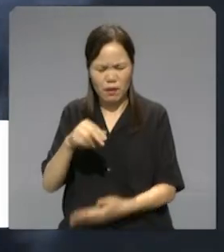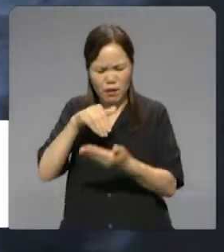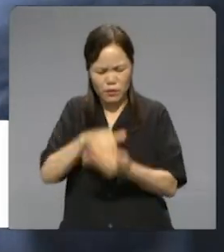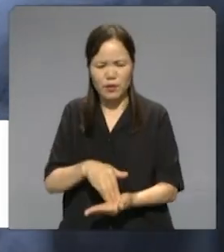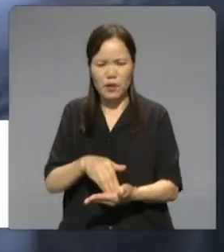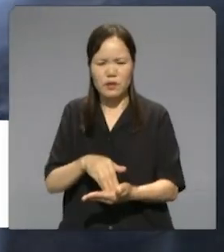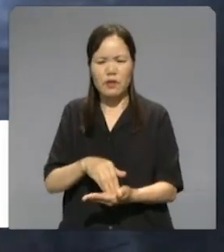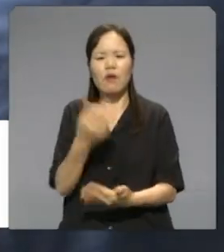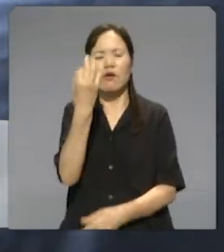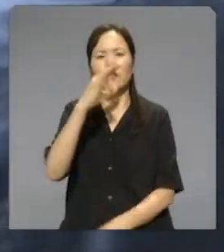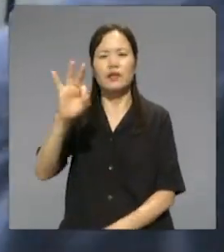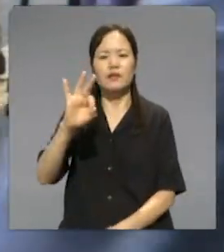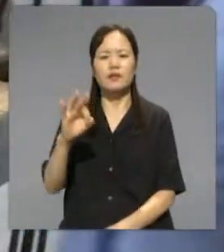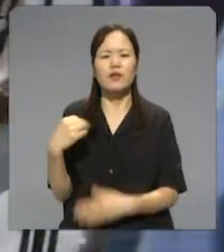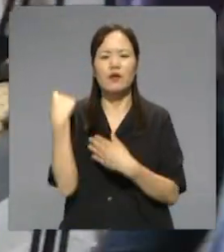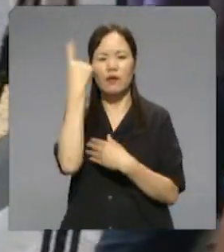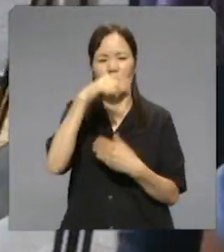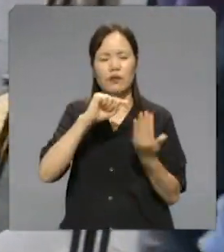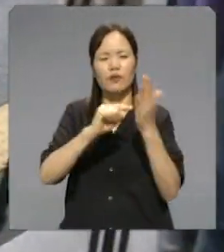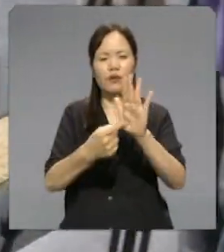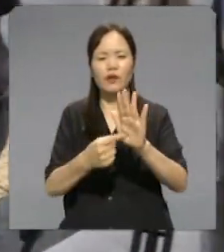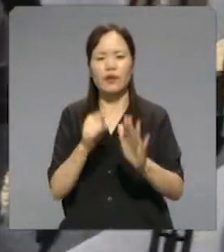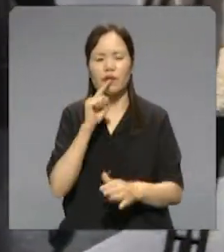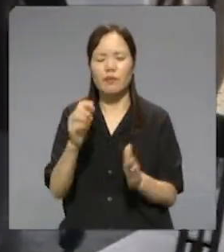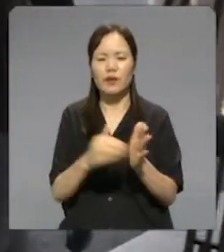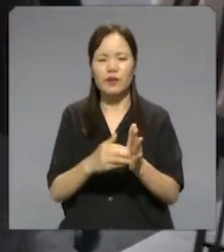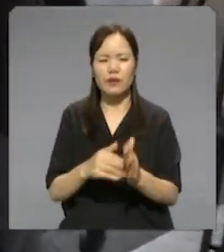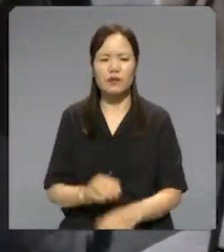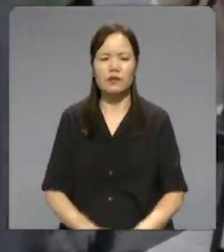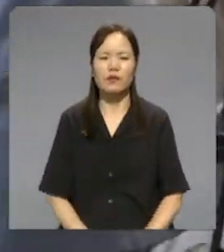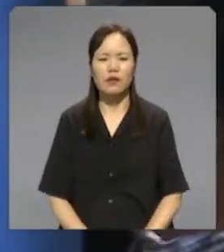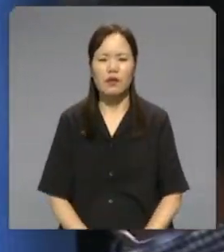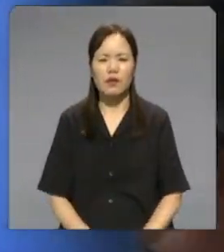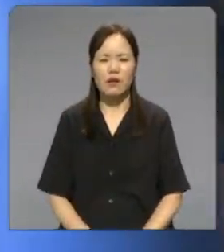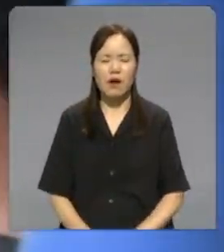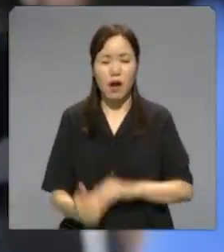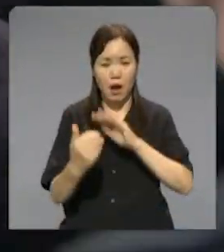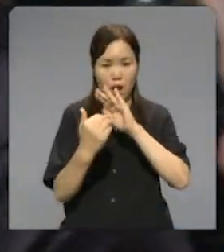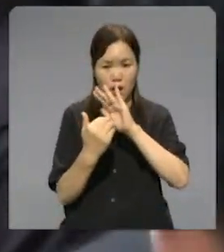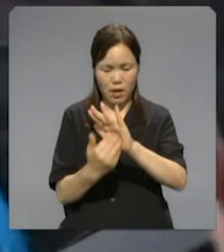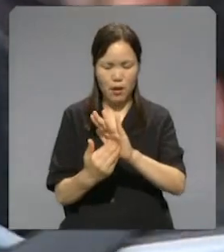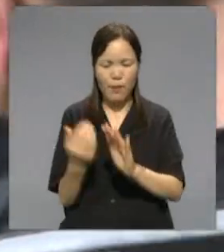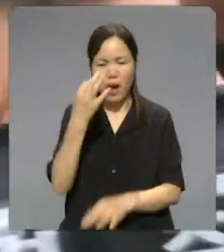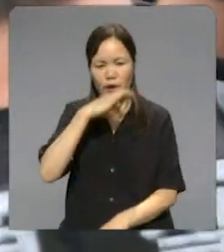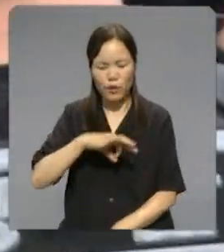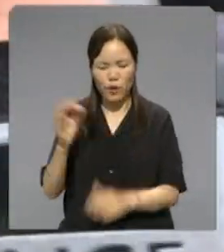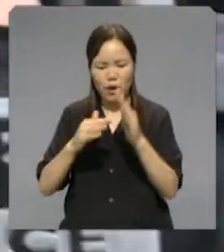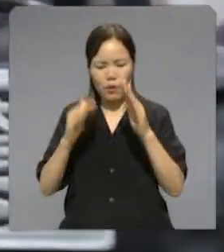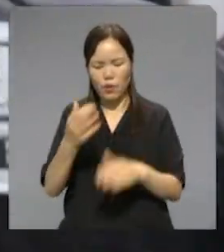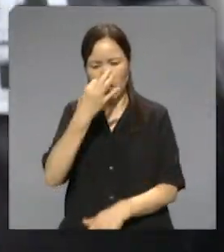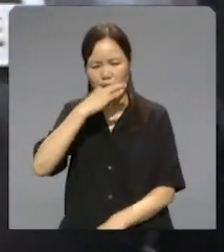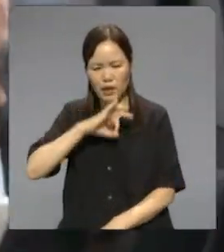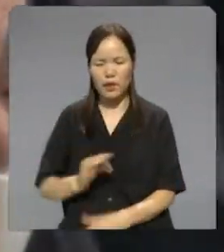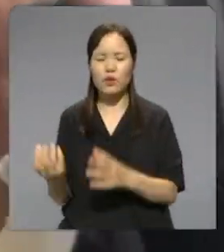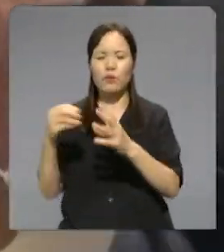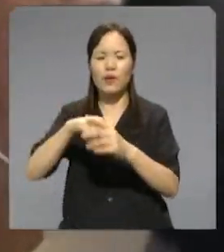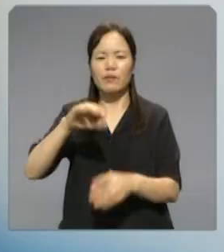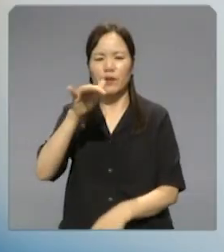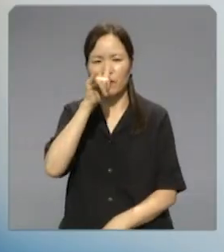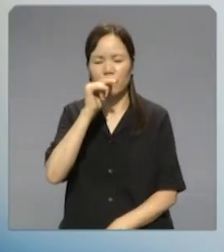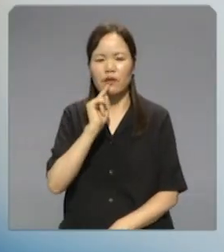신상을 공개한다고 밝혔습니다. 유사 범행에 대한 예방효과 등 공공의 이익을 고려했다고도